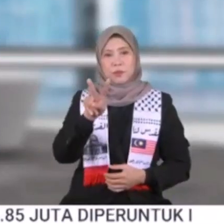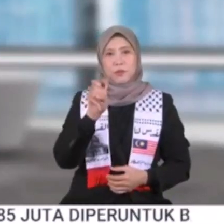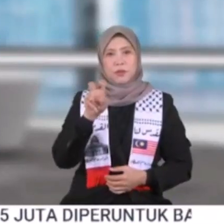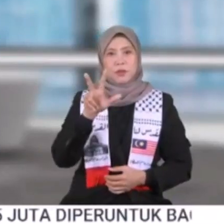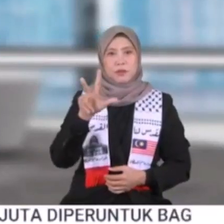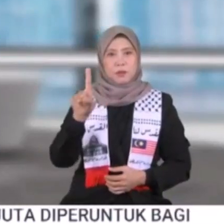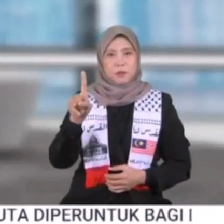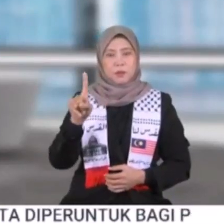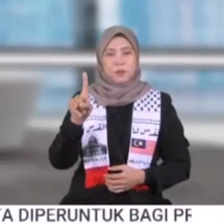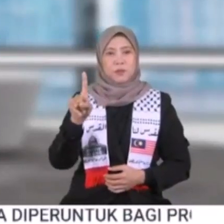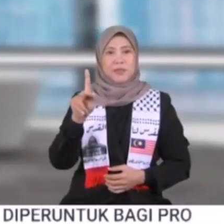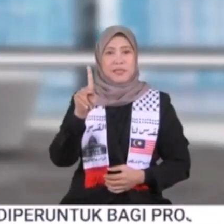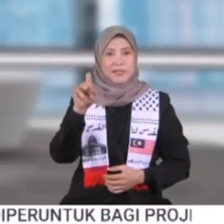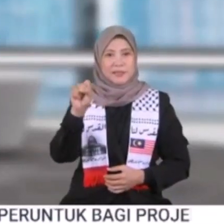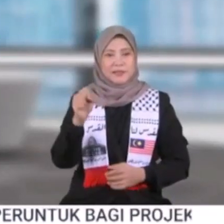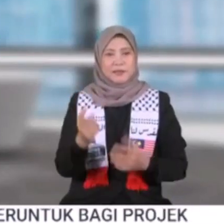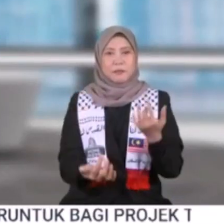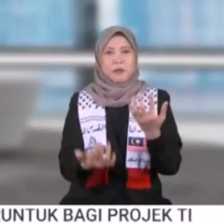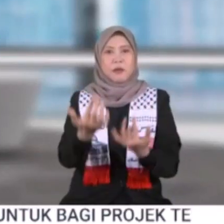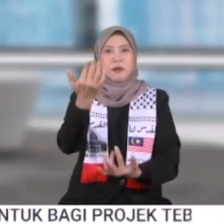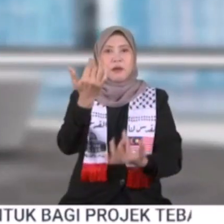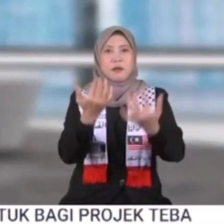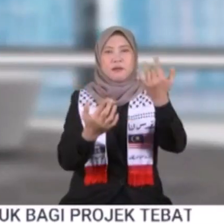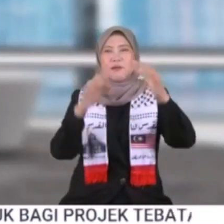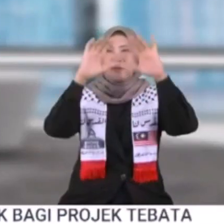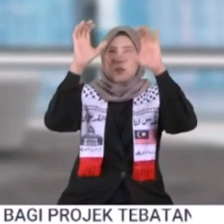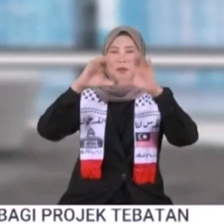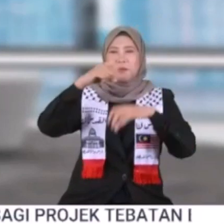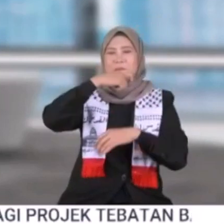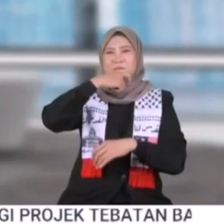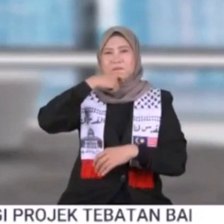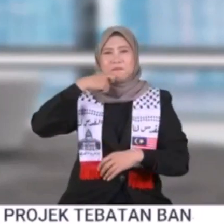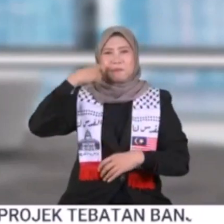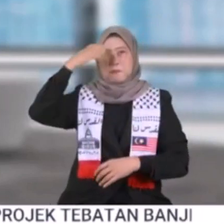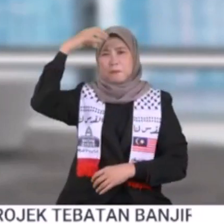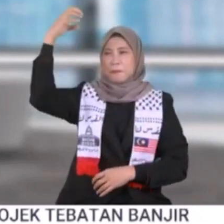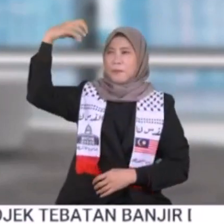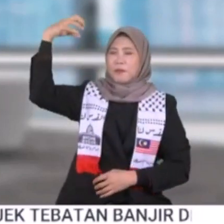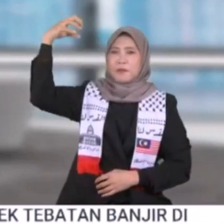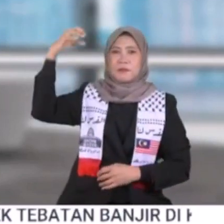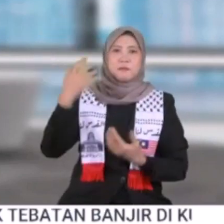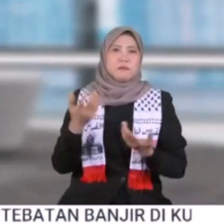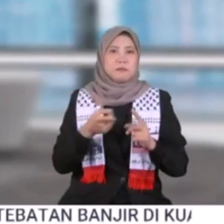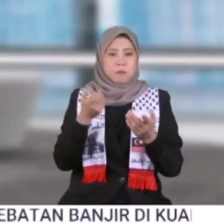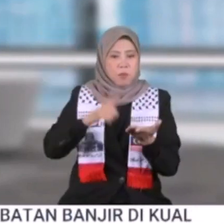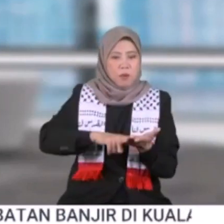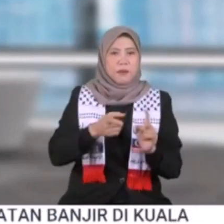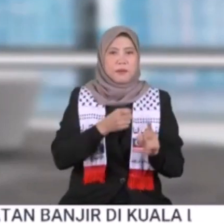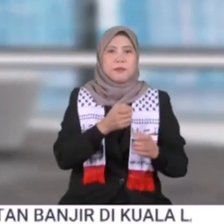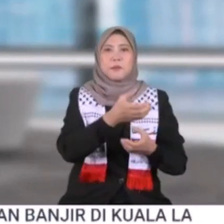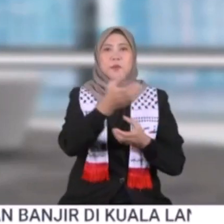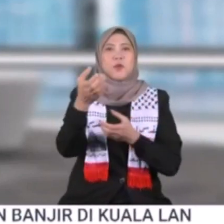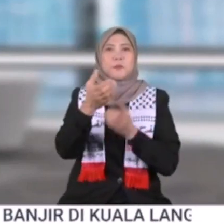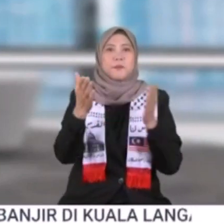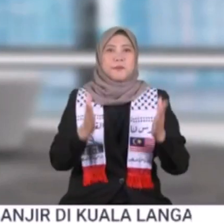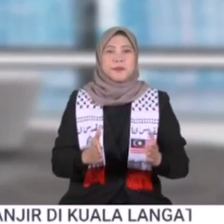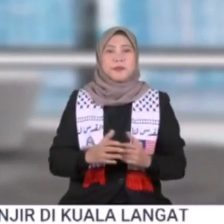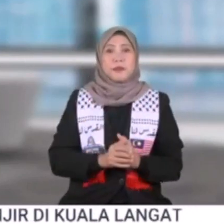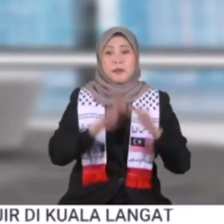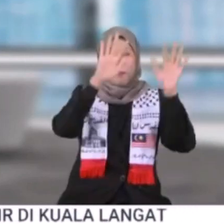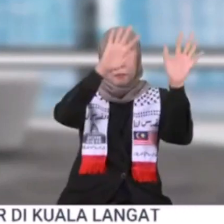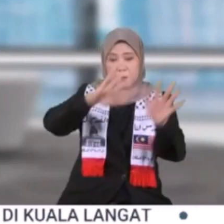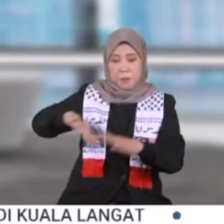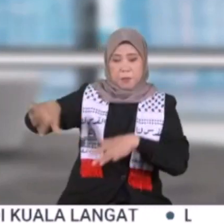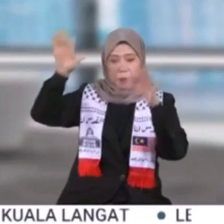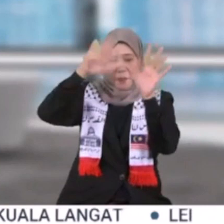231 kes kebakaran terbuka berikutan El Nino ditangani Jabatan Bomba dan Penyelamat Perlis. Cuaca panas kering disertai angin